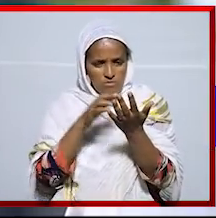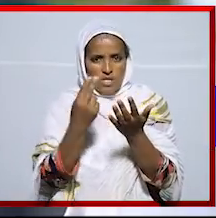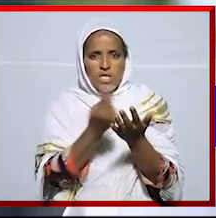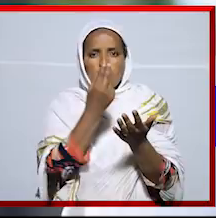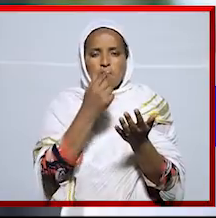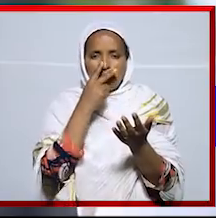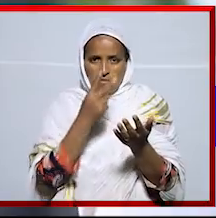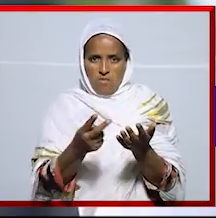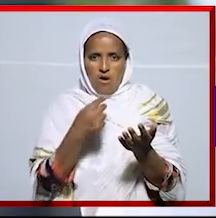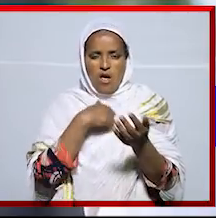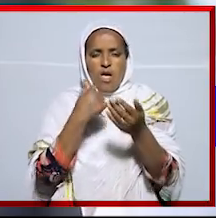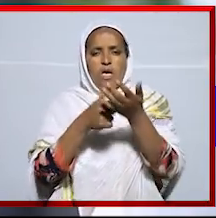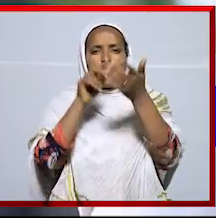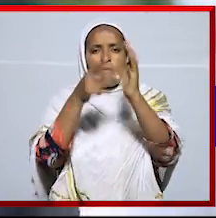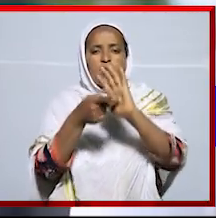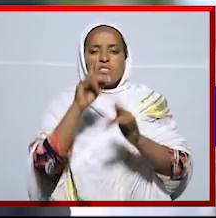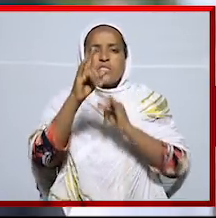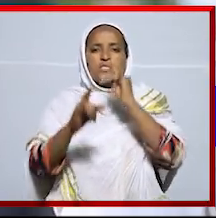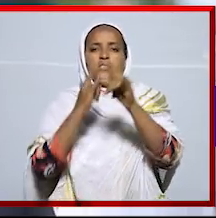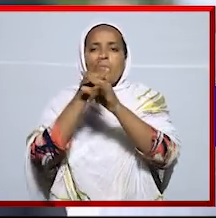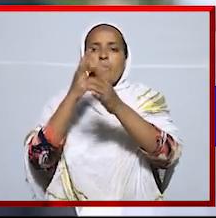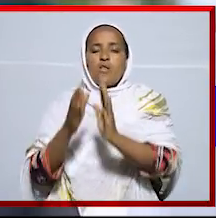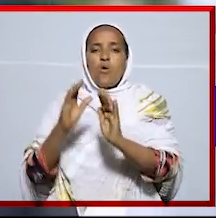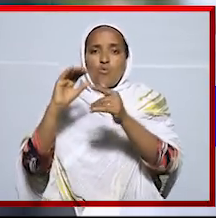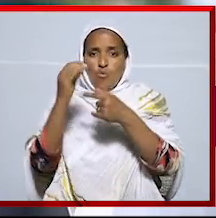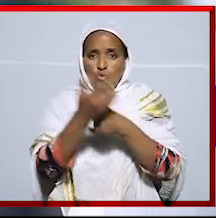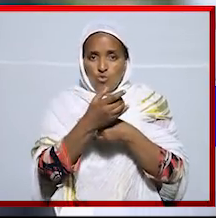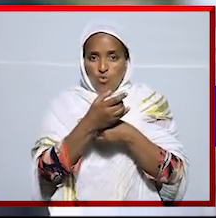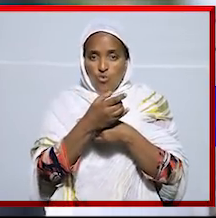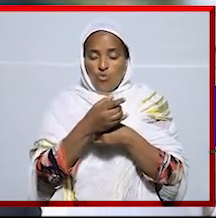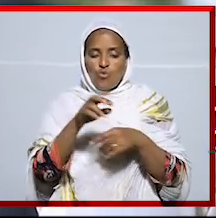እናያለን። ይሄ ምንድነው? ያው ዘመናዊም ሆኖ